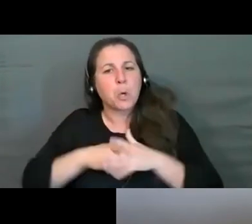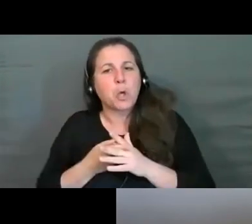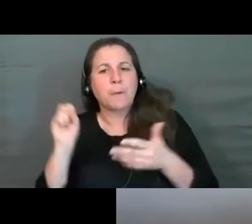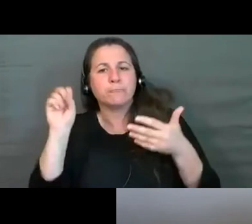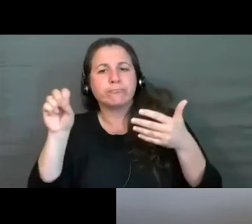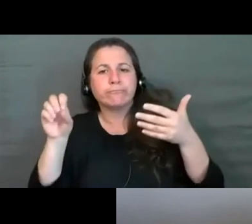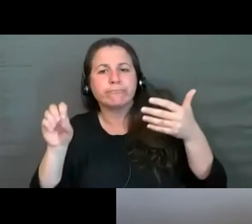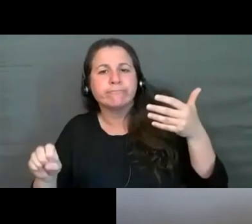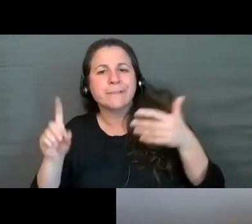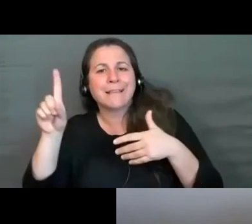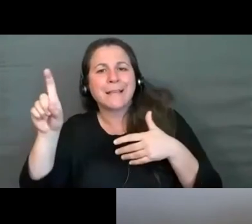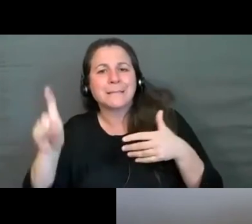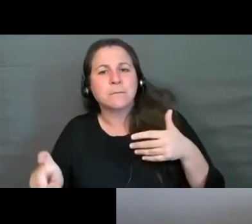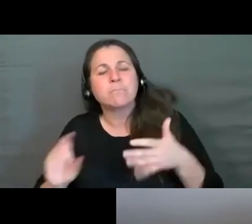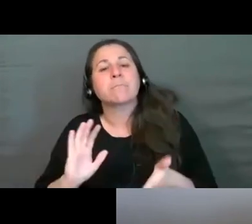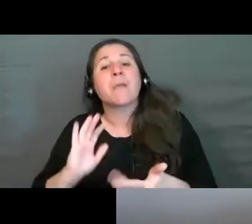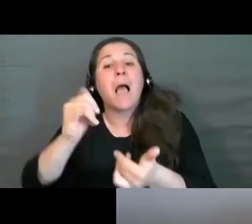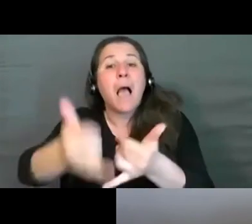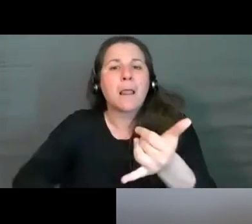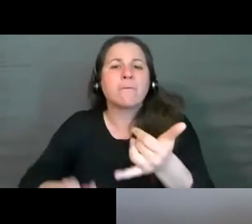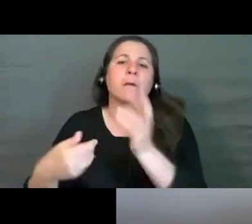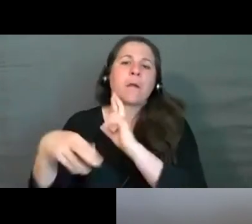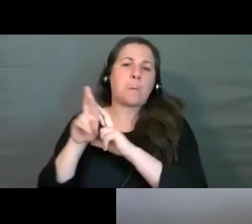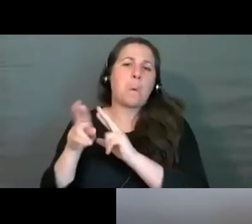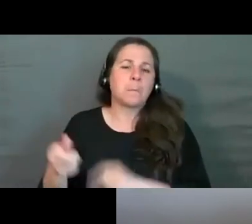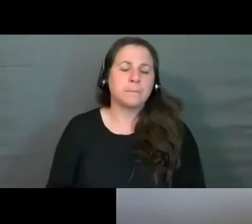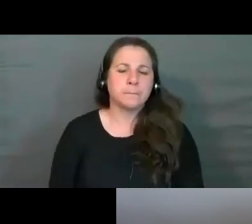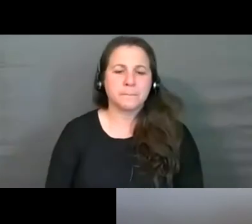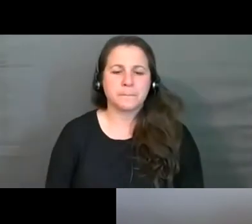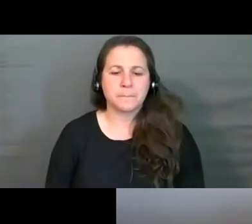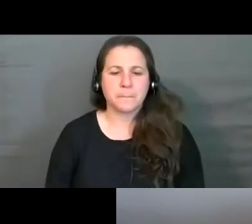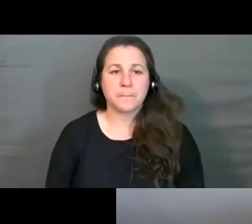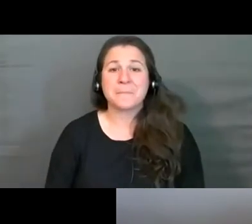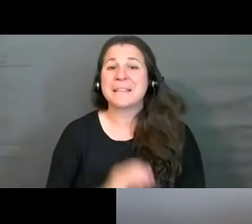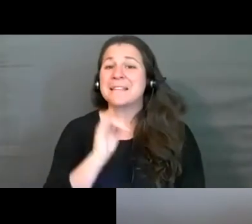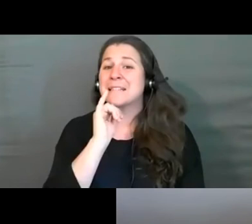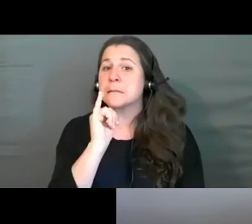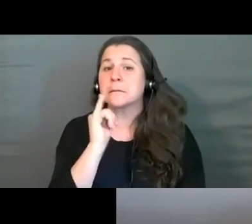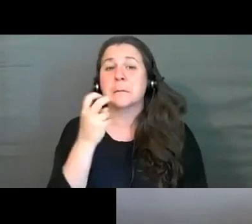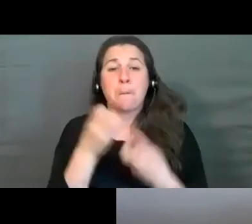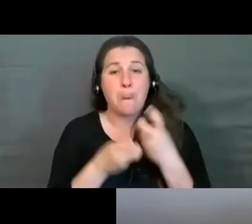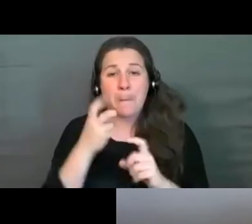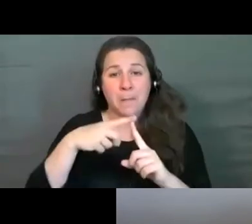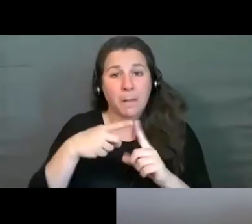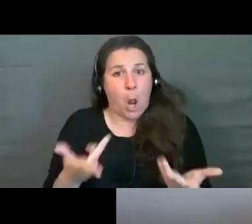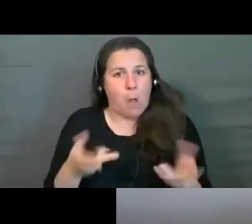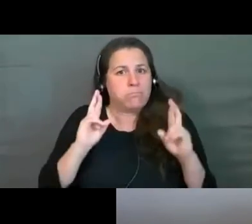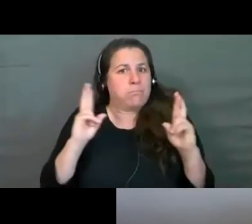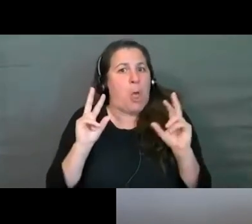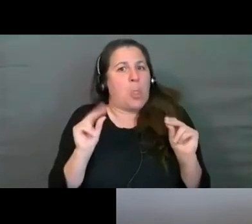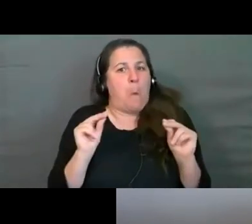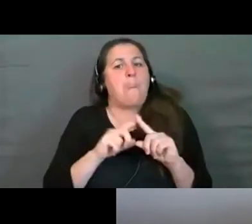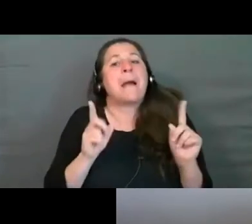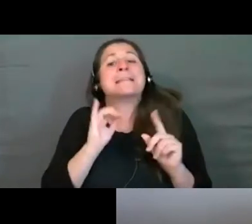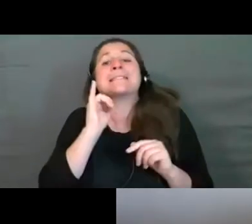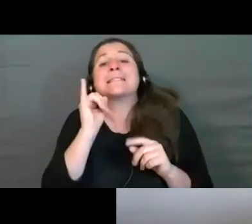traitera à la fin. S'il y a un problème technique, on va croiser les doigts. Vous allez